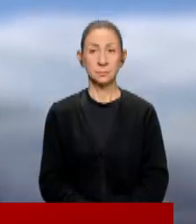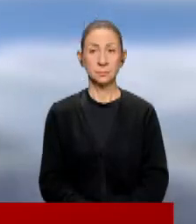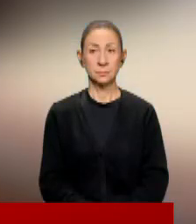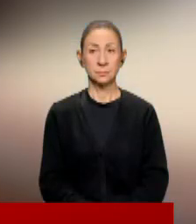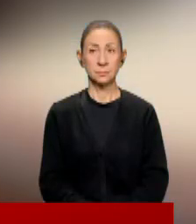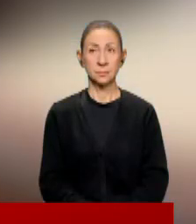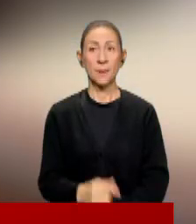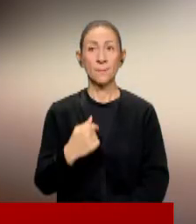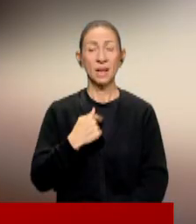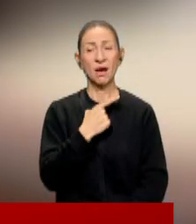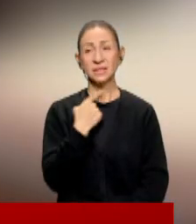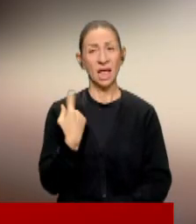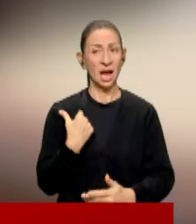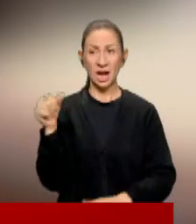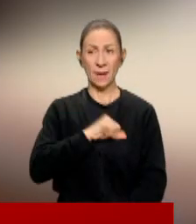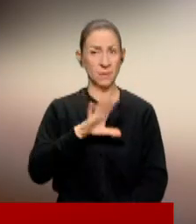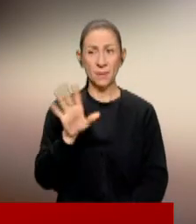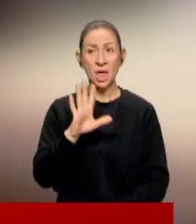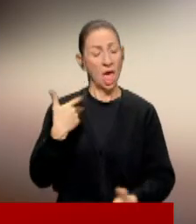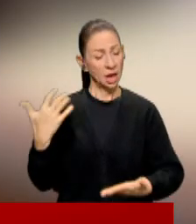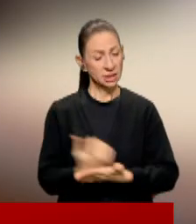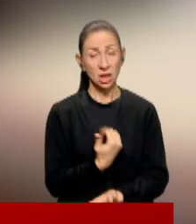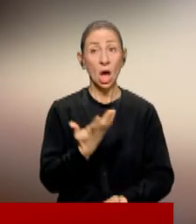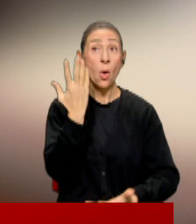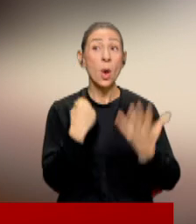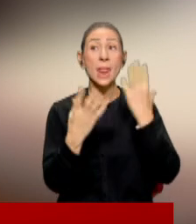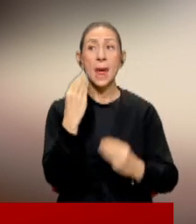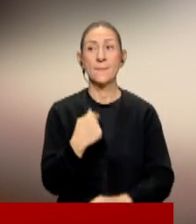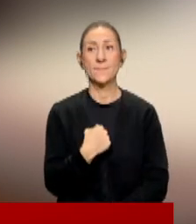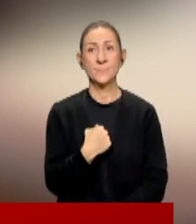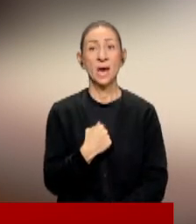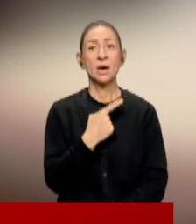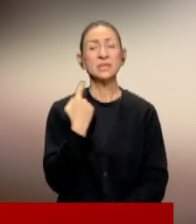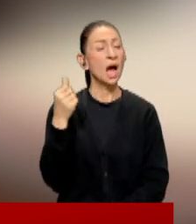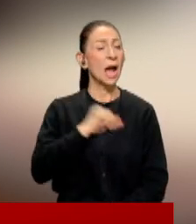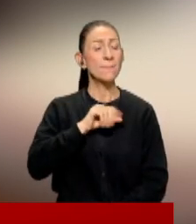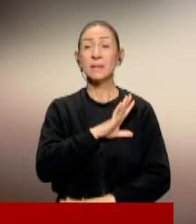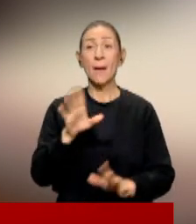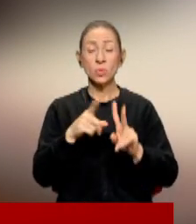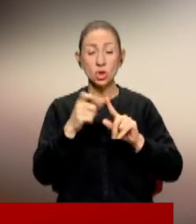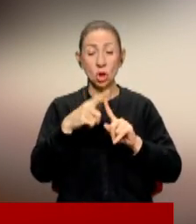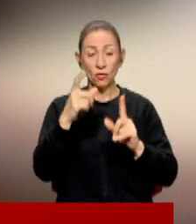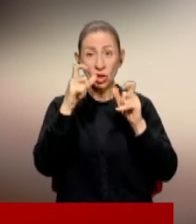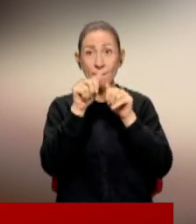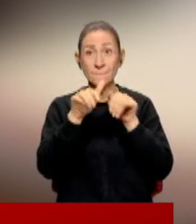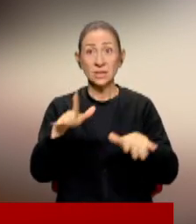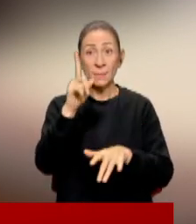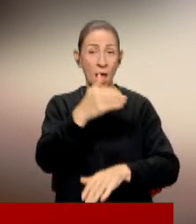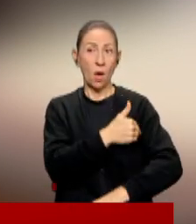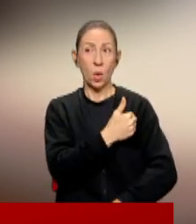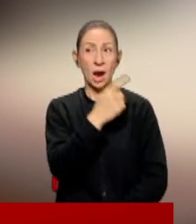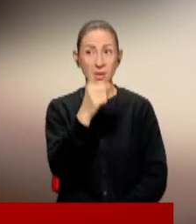soruşturma Ben asla kaybetmem ya kazanırım ya da öğrenirim asla kaybetmem notuyla fotoğrafı paylaşan bir